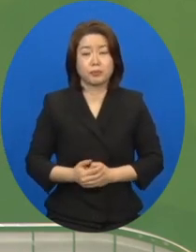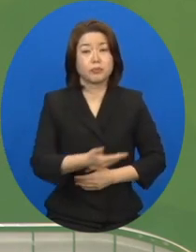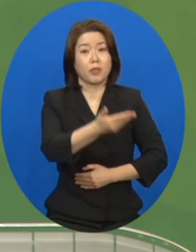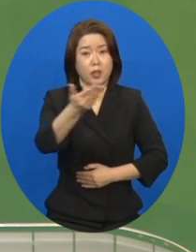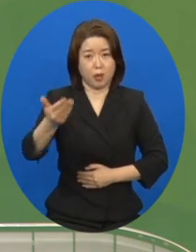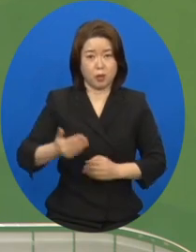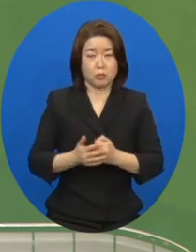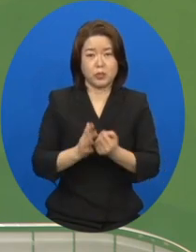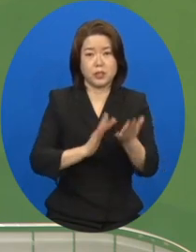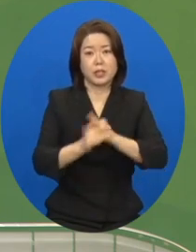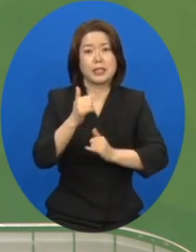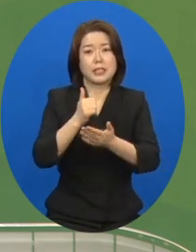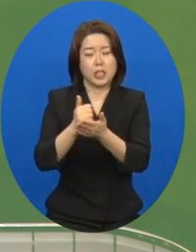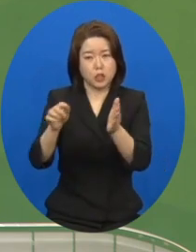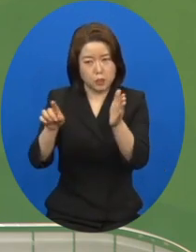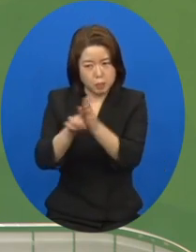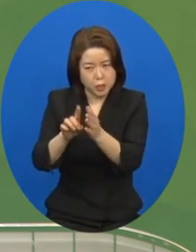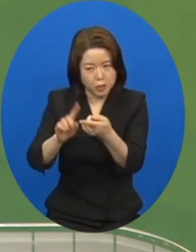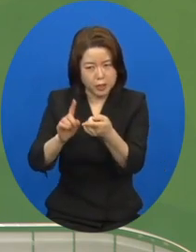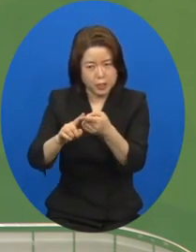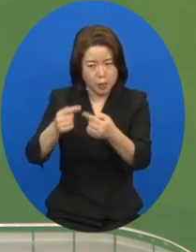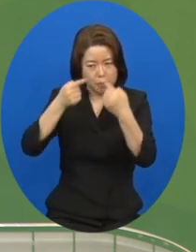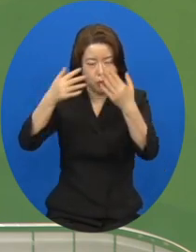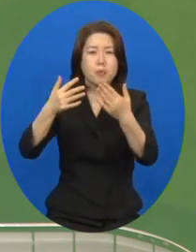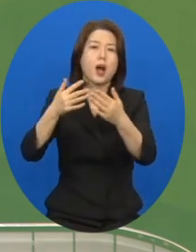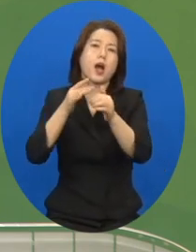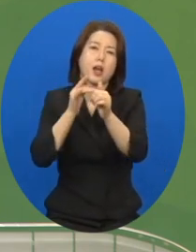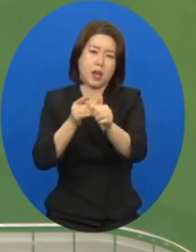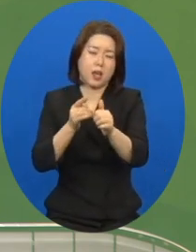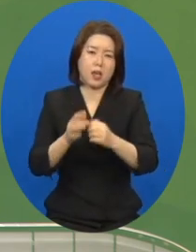여러분이 예수 믿는 것을 분명하게 하라는